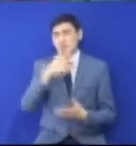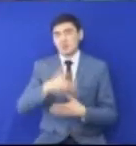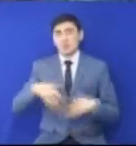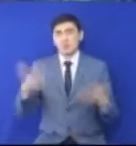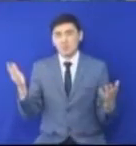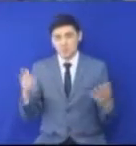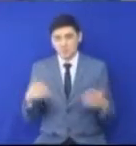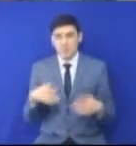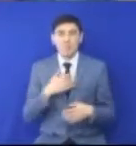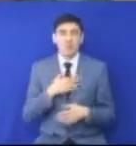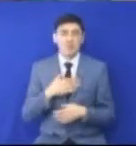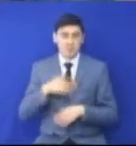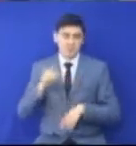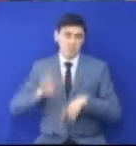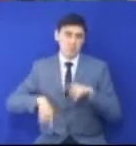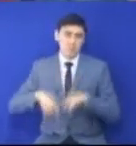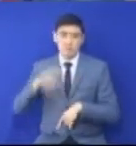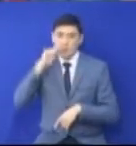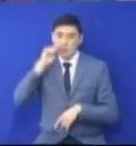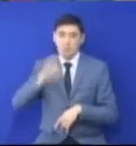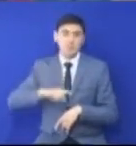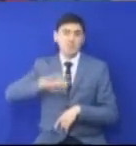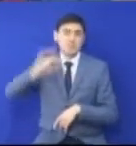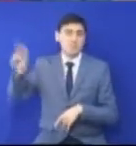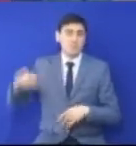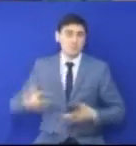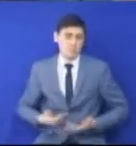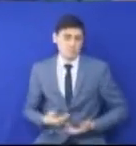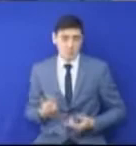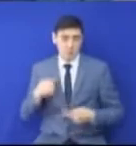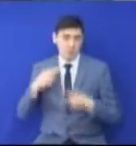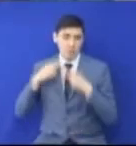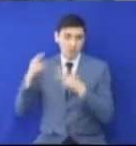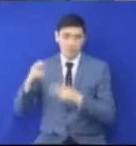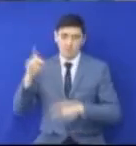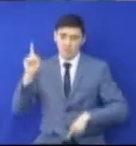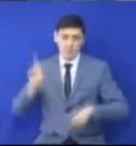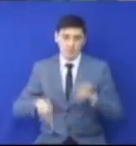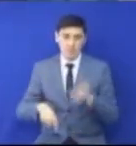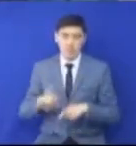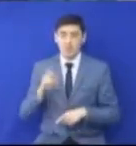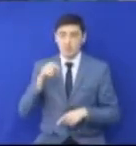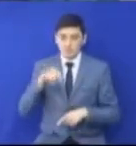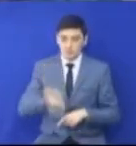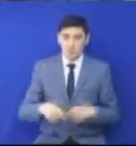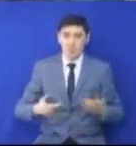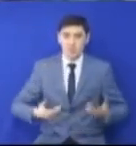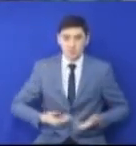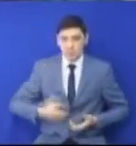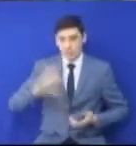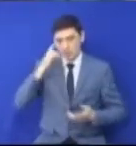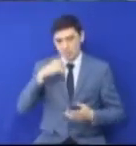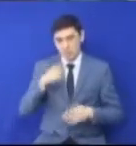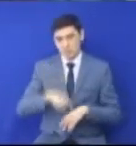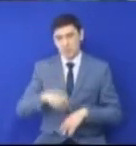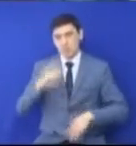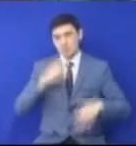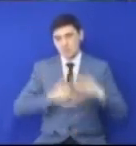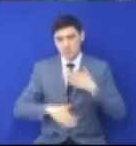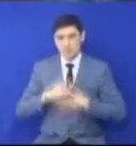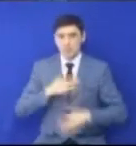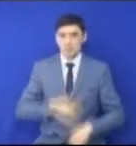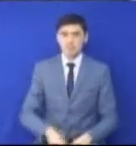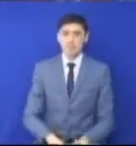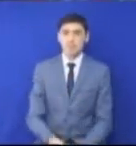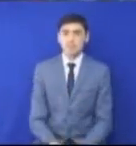тұрамын. Туған туыстарымыз Украинада қалды. Ол жаққа сирек барамыз. Достық пен бейбітшіліктің мекені Қазақстанда өмір сүріп жатқанымызға